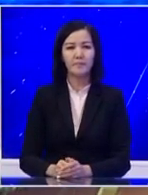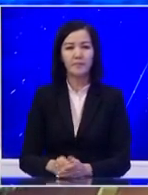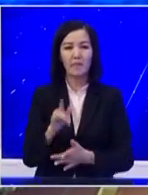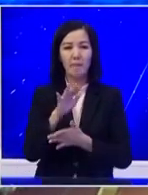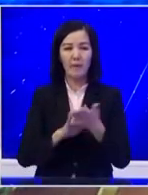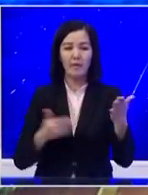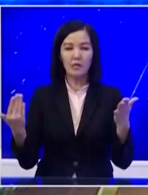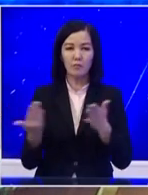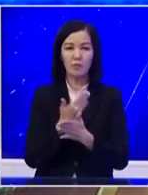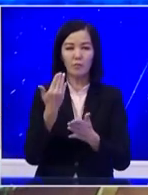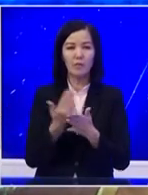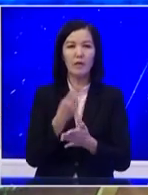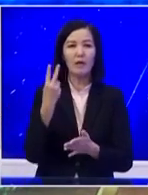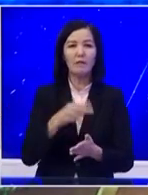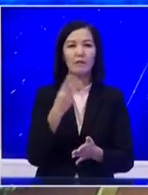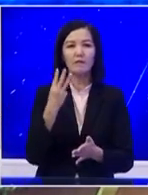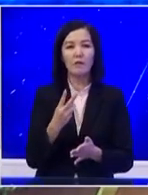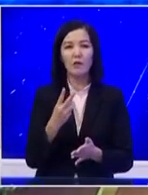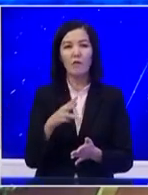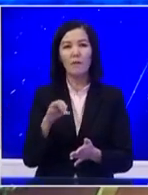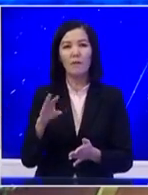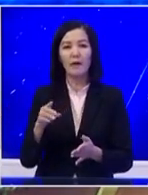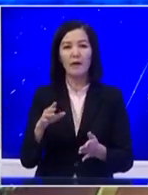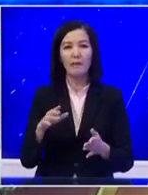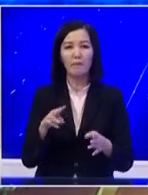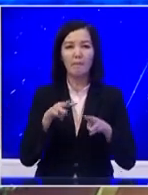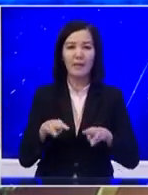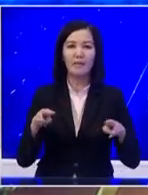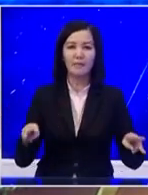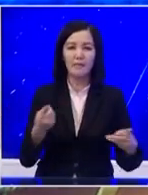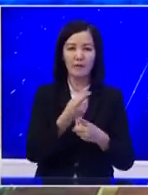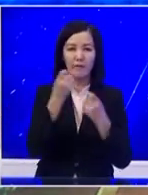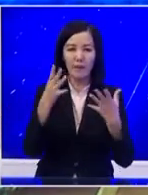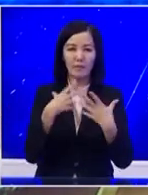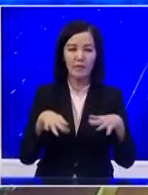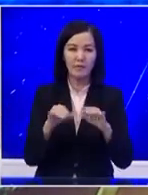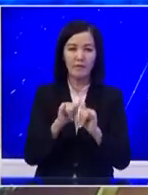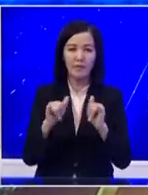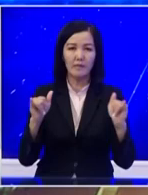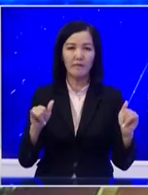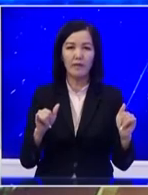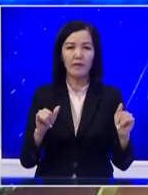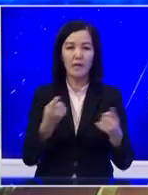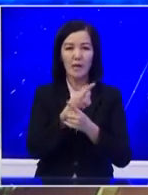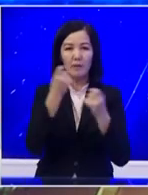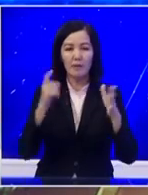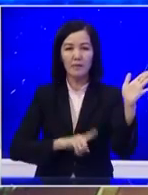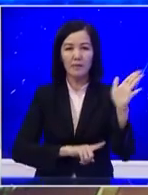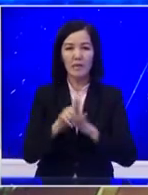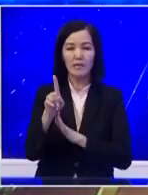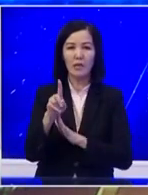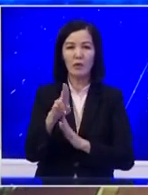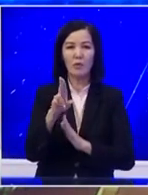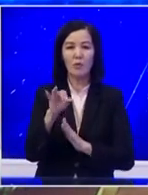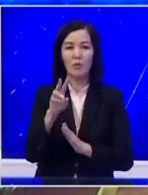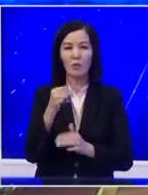Продолжаем выпуск. 22 мая Министерство информации и общественного развития Республики Казахстан объявило о старте конкурса на премию